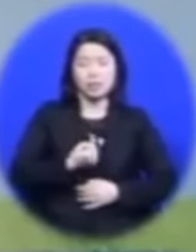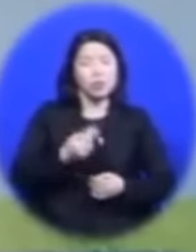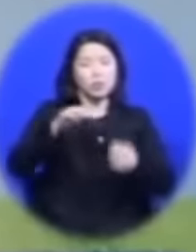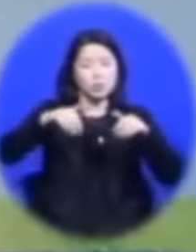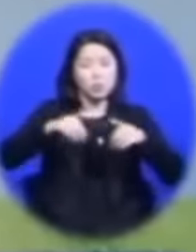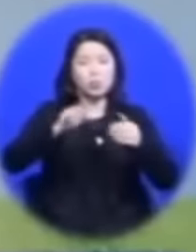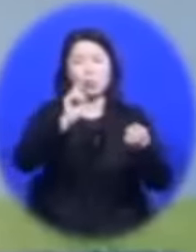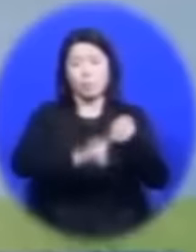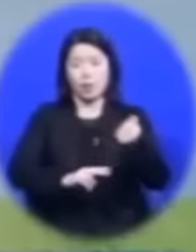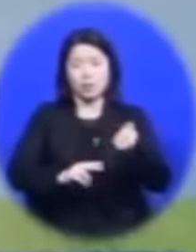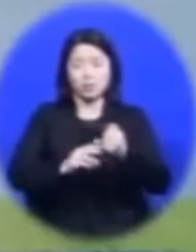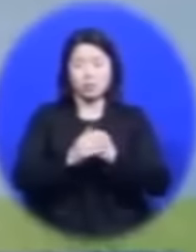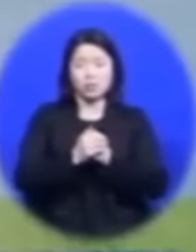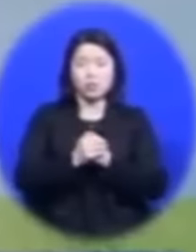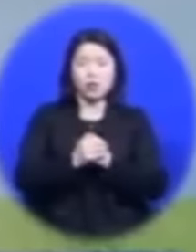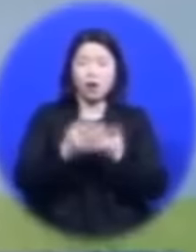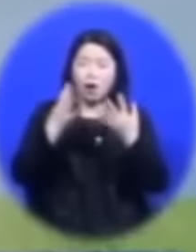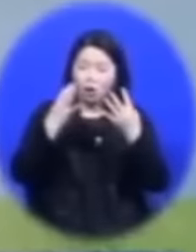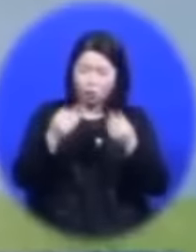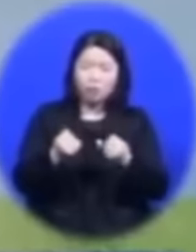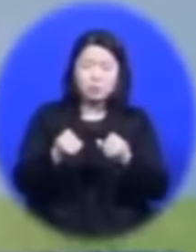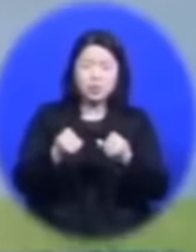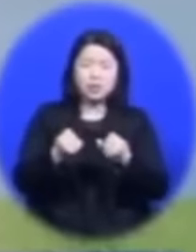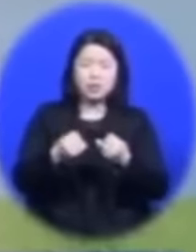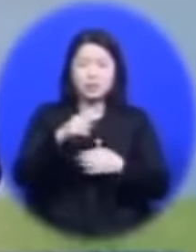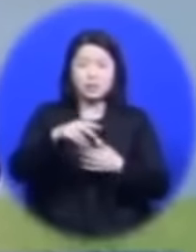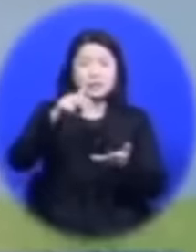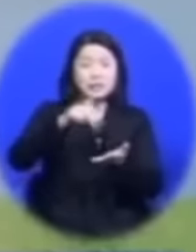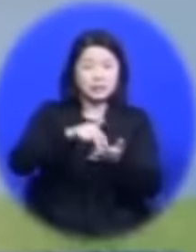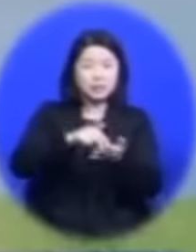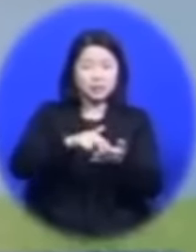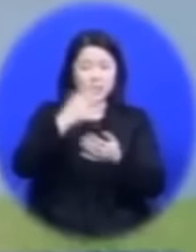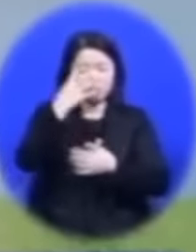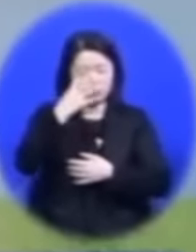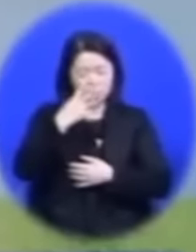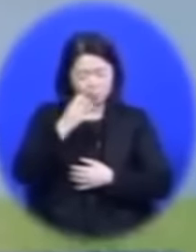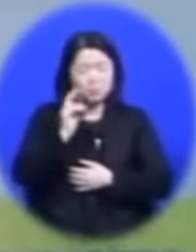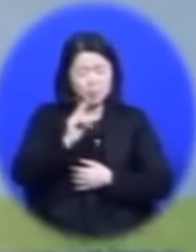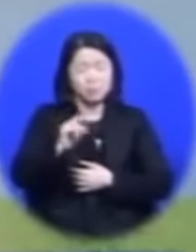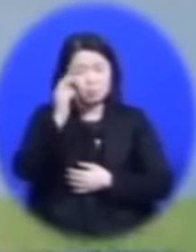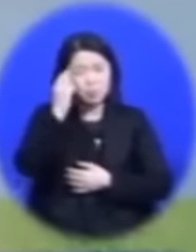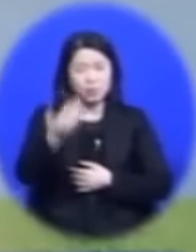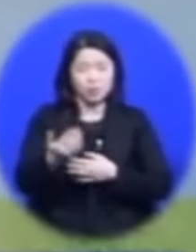팔았습니다. 얼마나 그 처지가 비참해졌습니까?